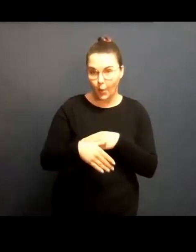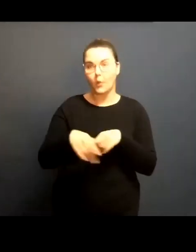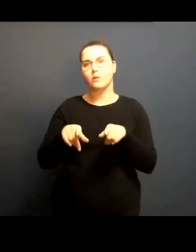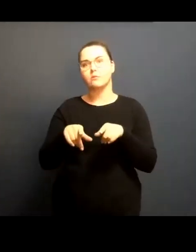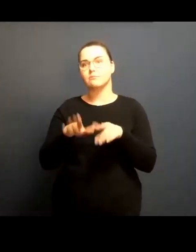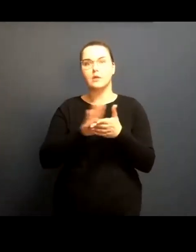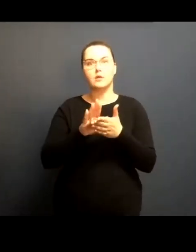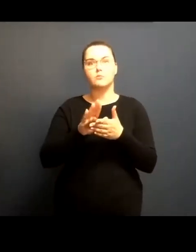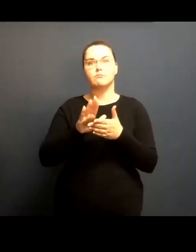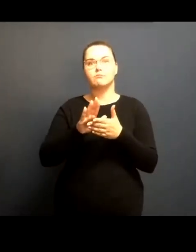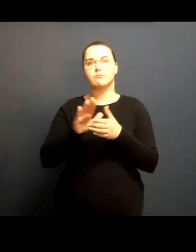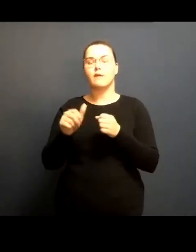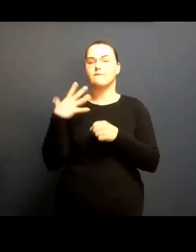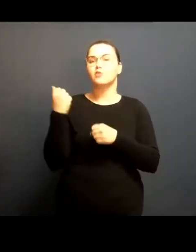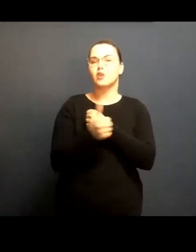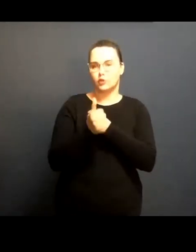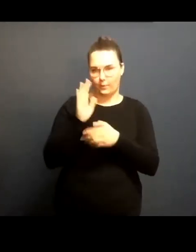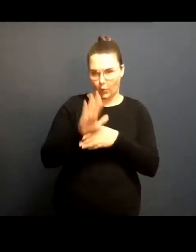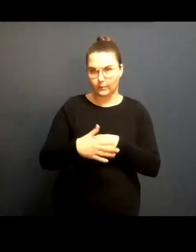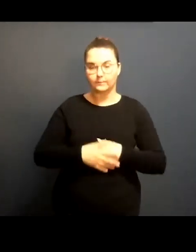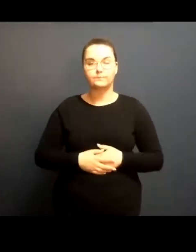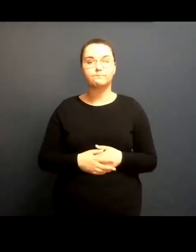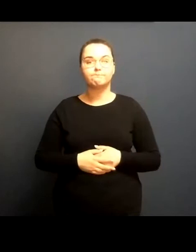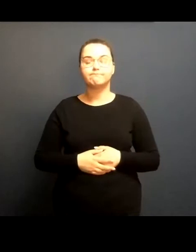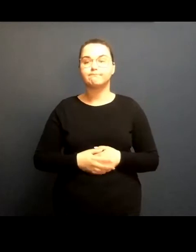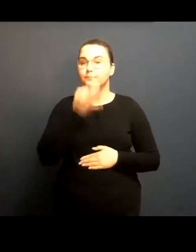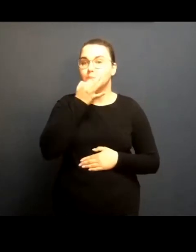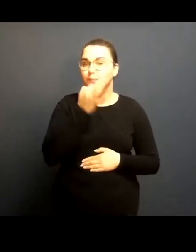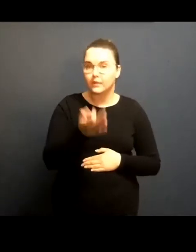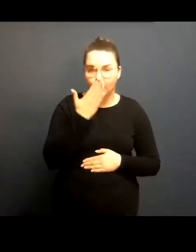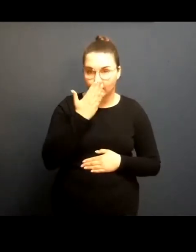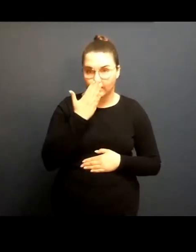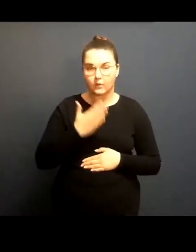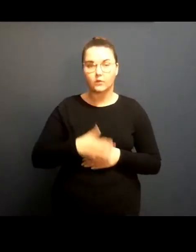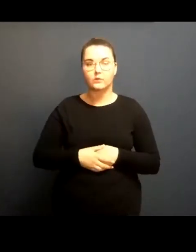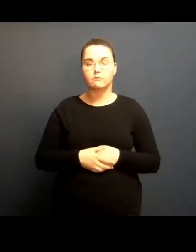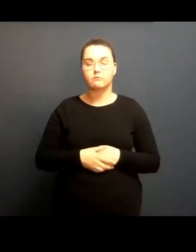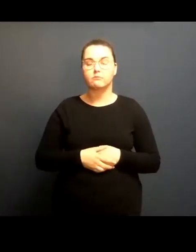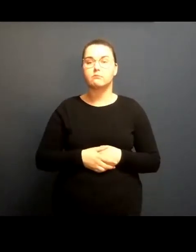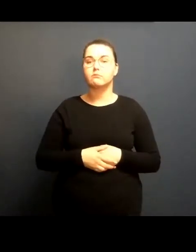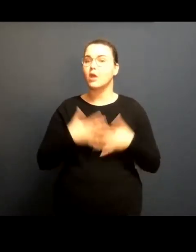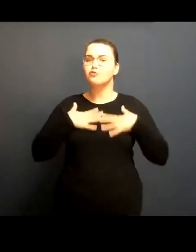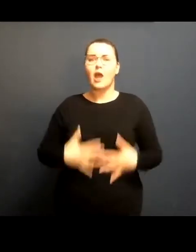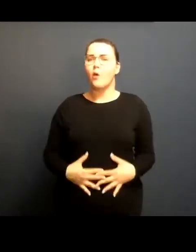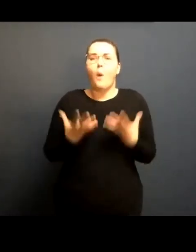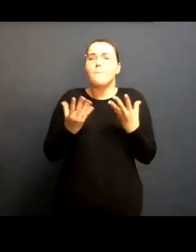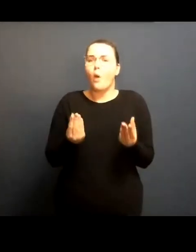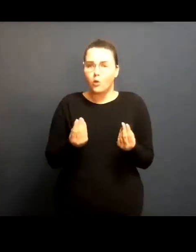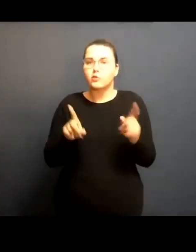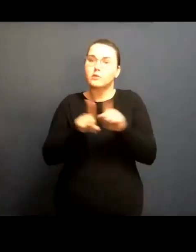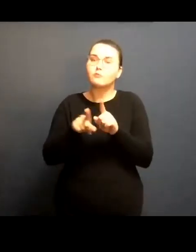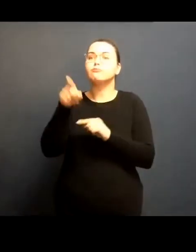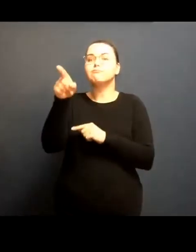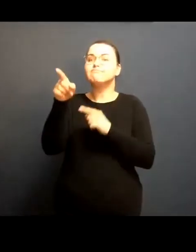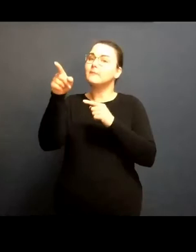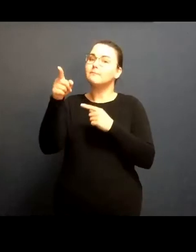Kobiety, które wypowiadały się na temat ciała. Pytanie było, prośba była o powiedzenie, jaką funkcję spełnia ciało i co myśli o swoim ciele.